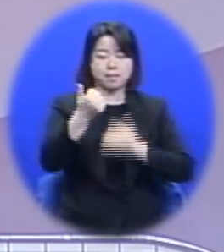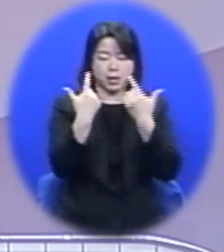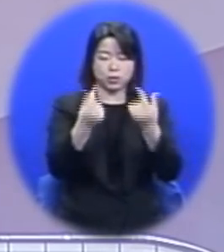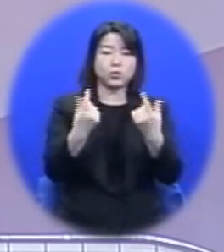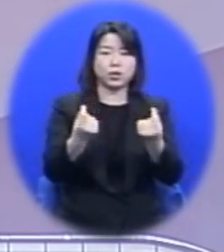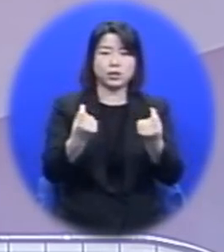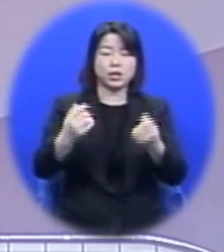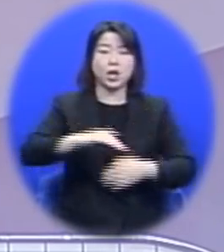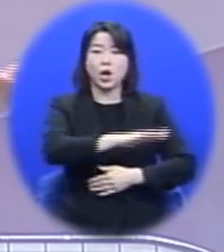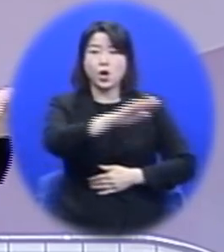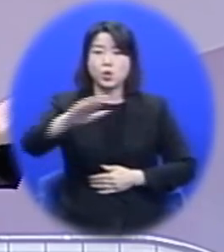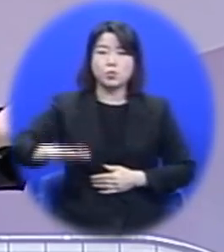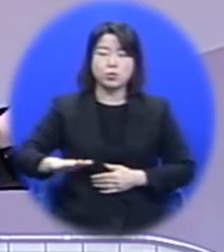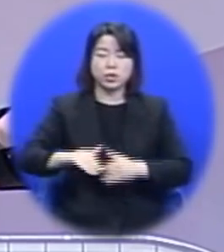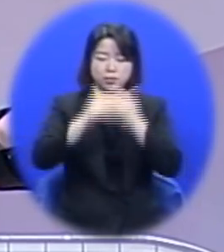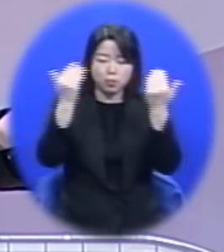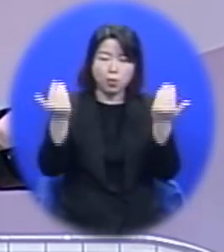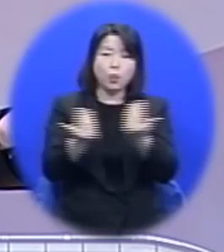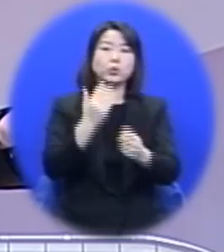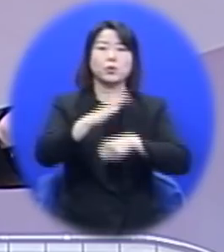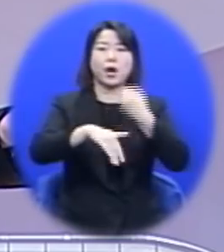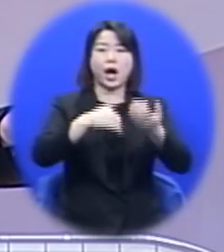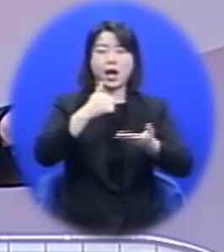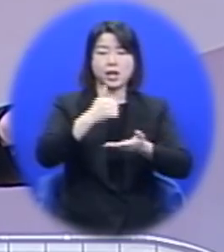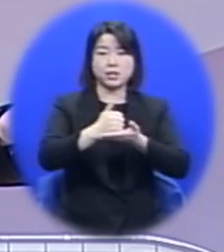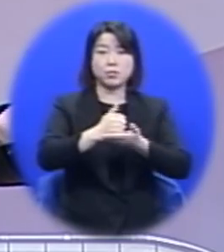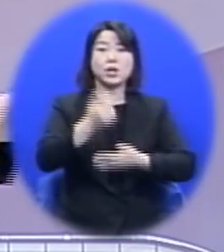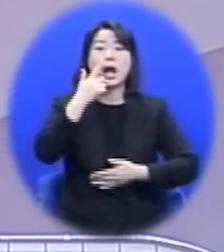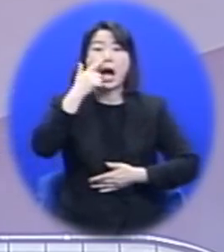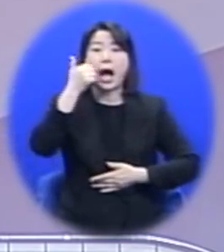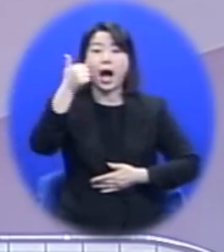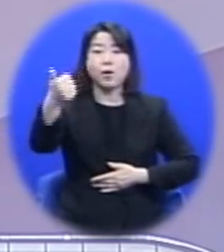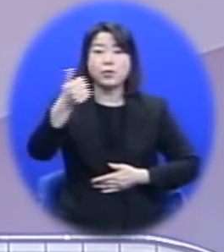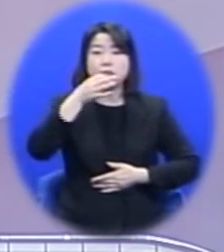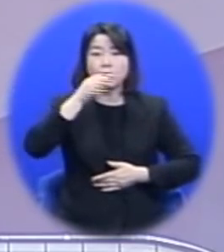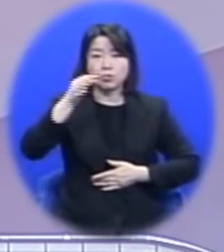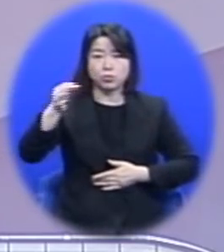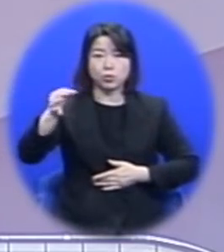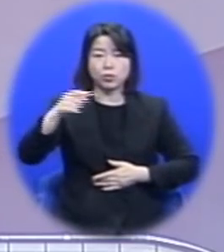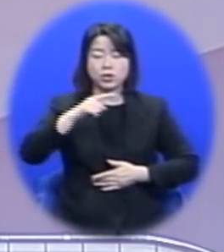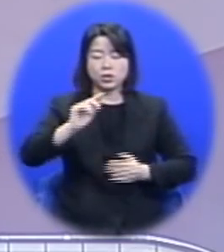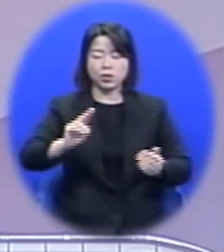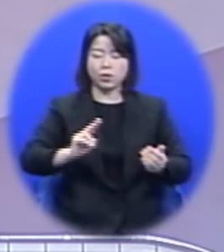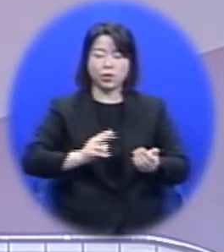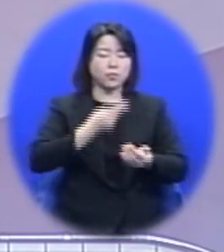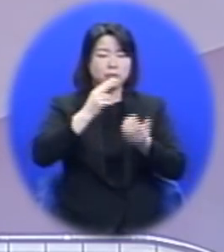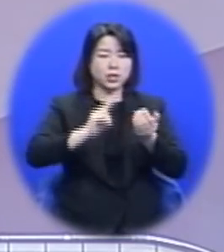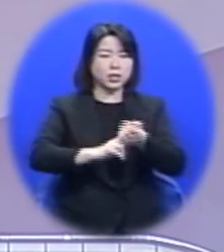우리 모두 다 하나님을 아버지라고 부르니까. 이게 기가 막힌 일 아닙니까?